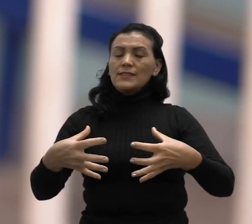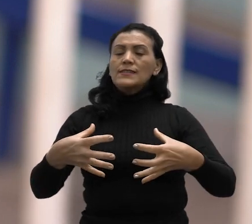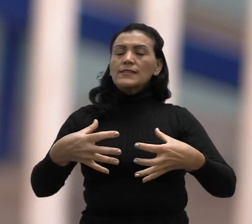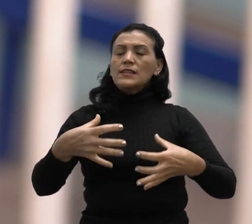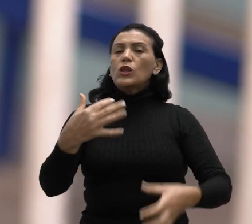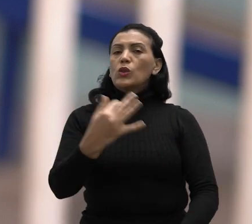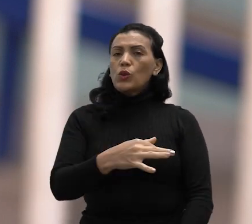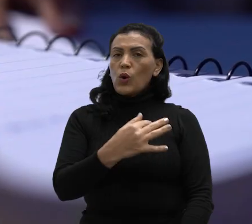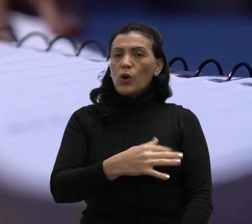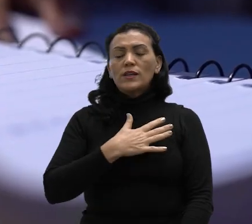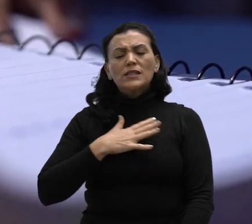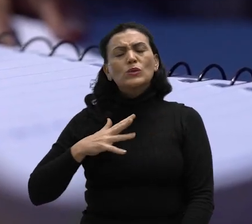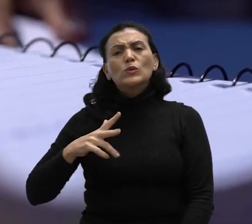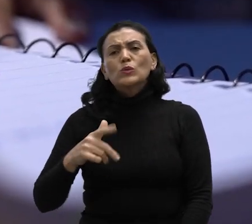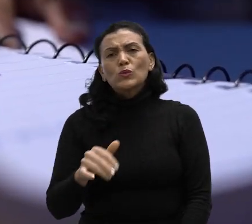اشي صعب علينا. يعني